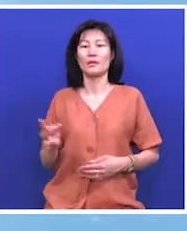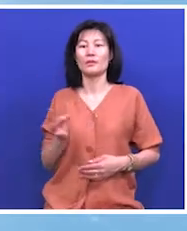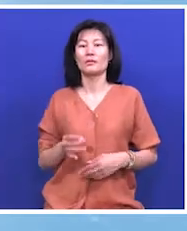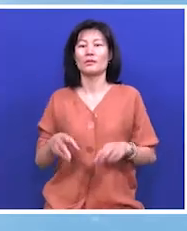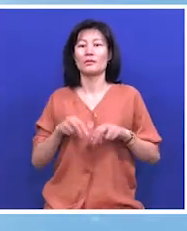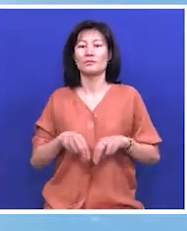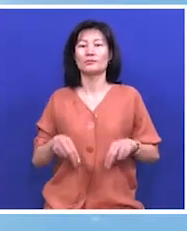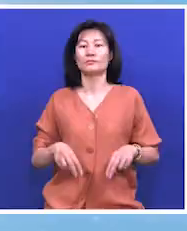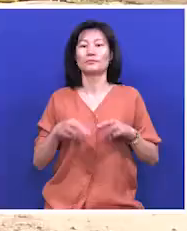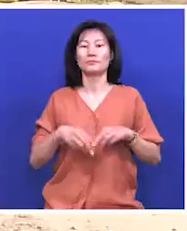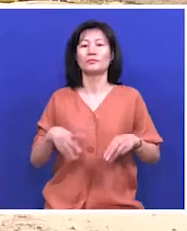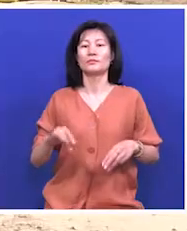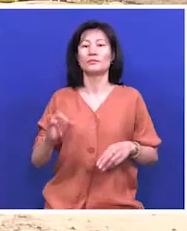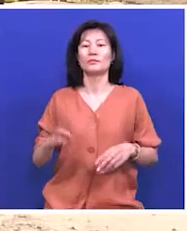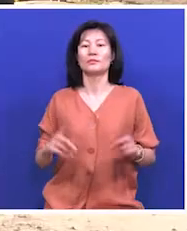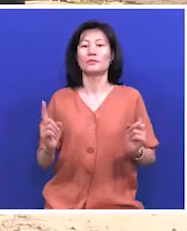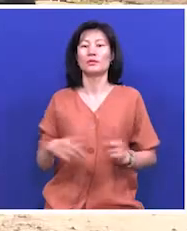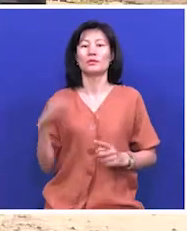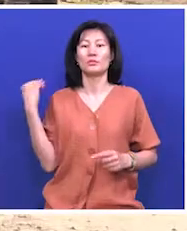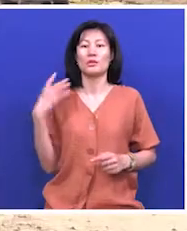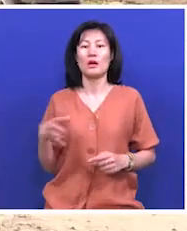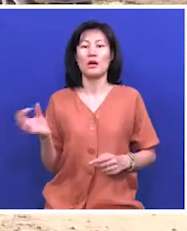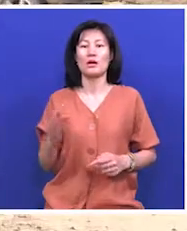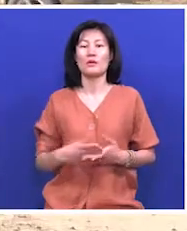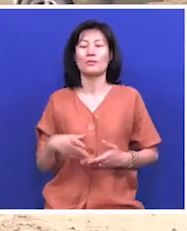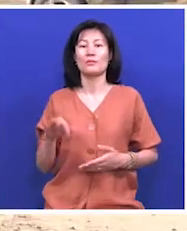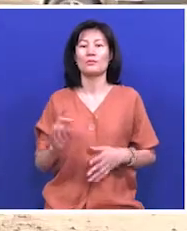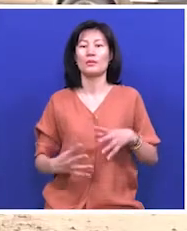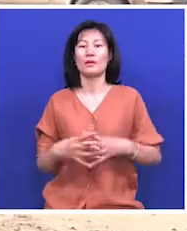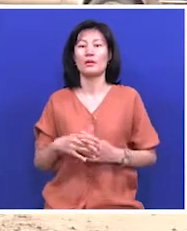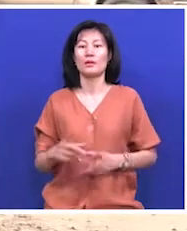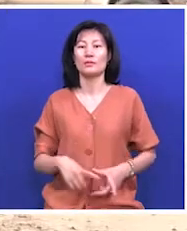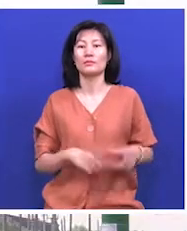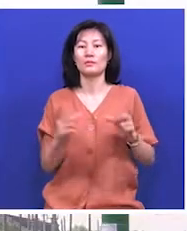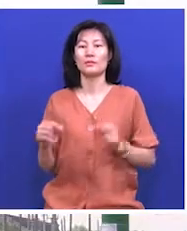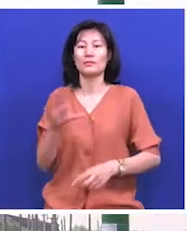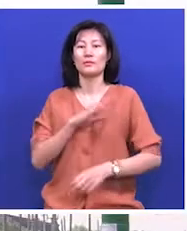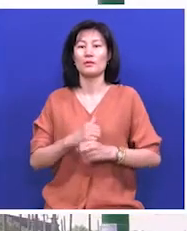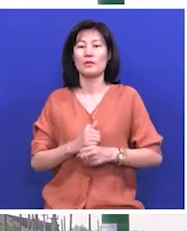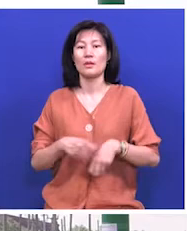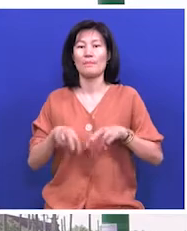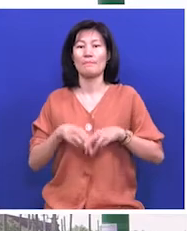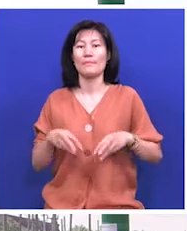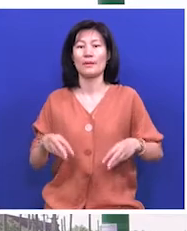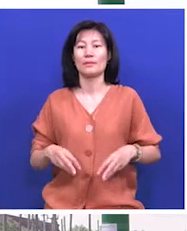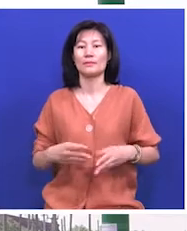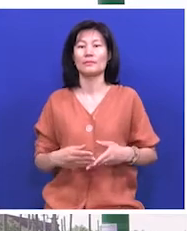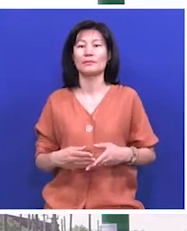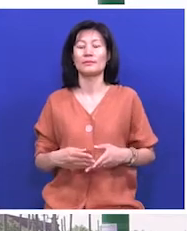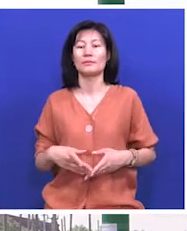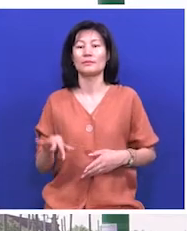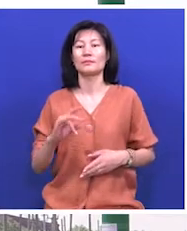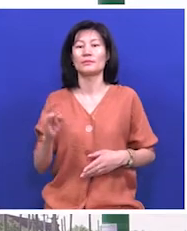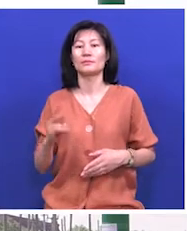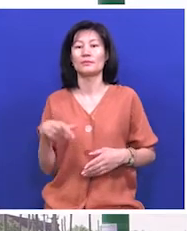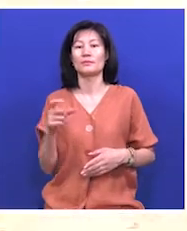Қазақстан Республикасының премьер-министрі Асқар Мамин кезекті рет Түркістан облысына Мақтарал ауданына іссапармен келді. Премьер-министр